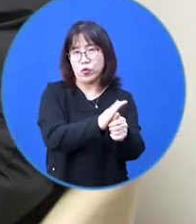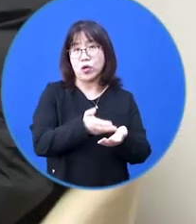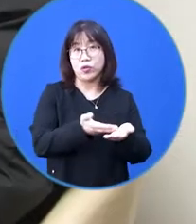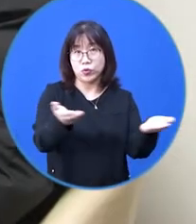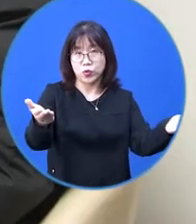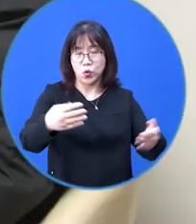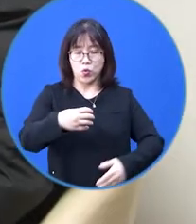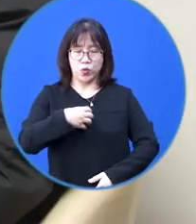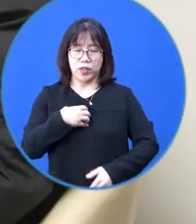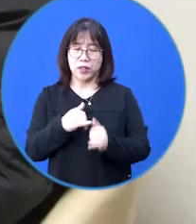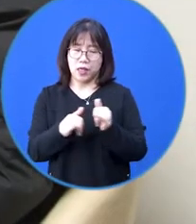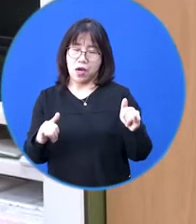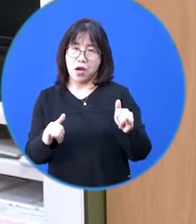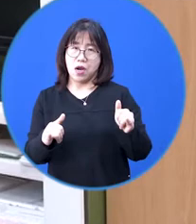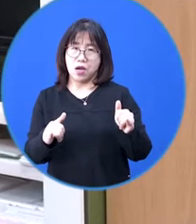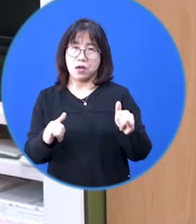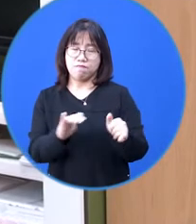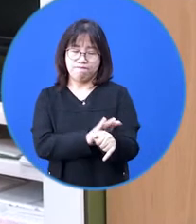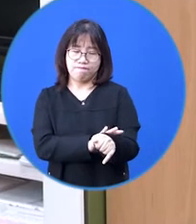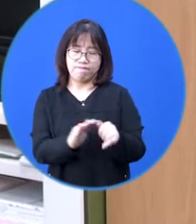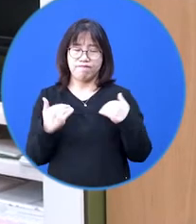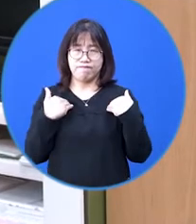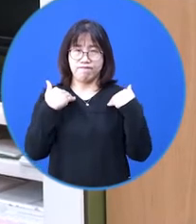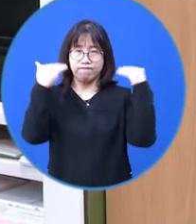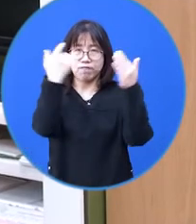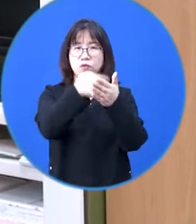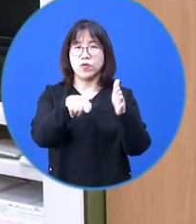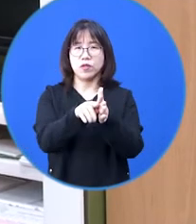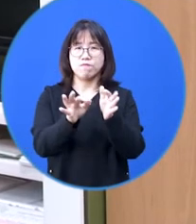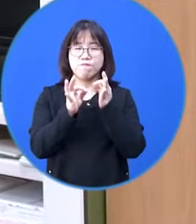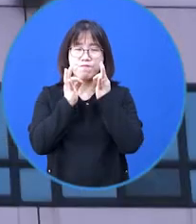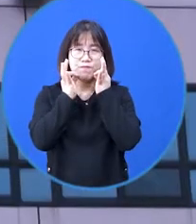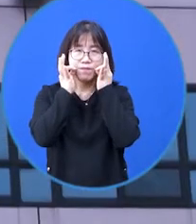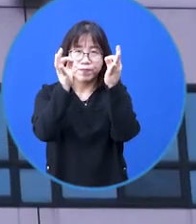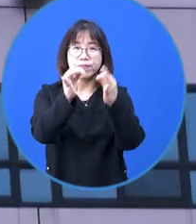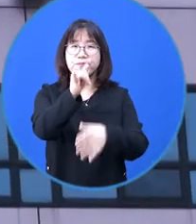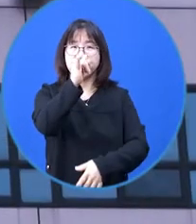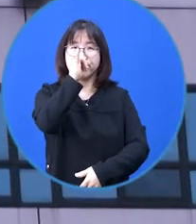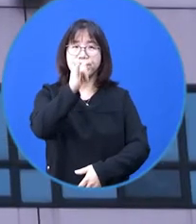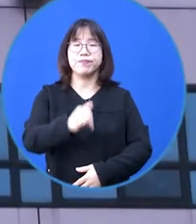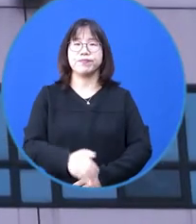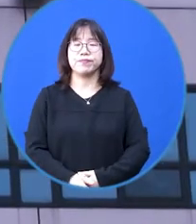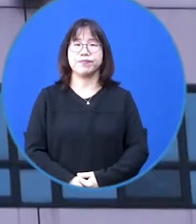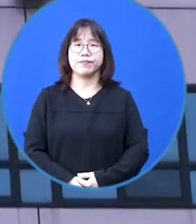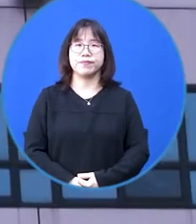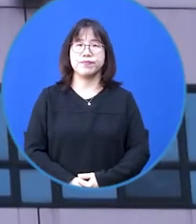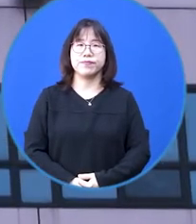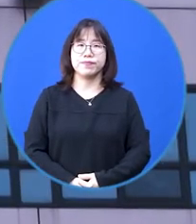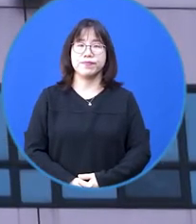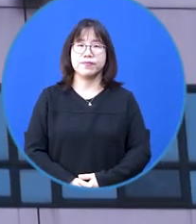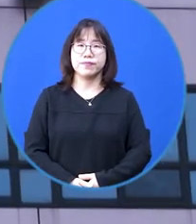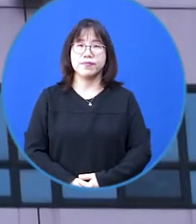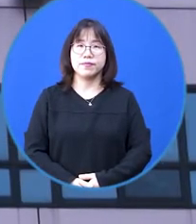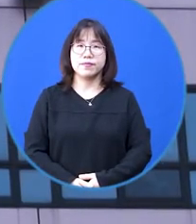원을 지원했으며 위기 청소년들이 건강하게 성장할 수 있도록 최선을 다하고 있습니다.